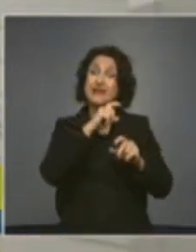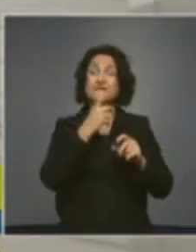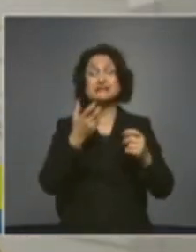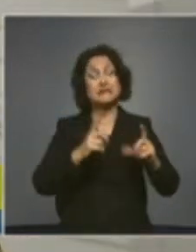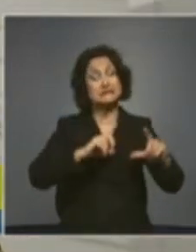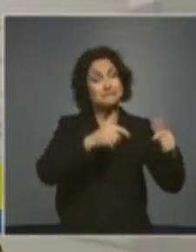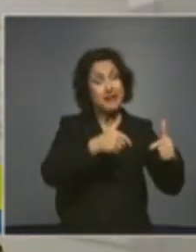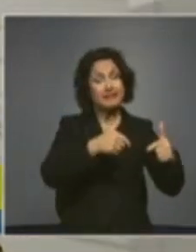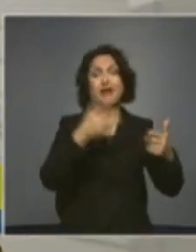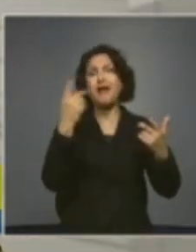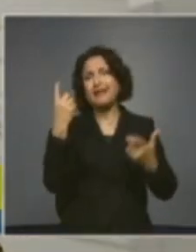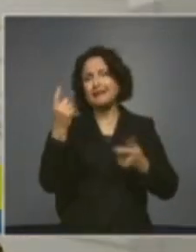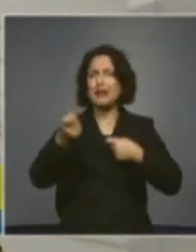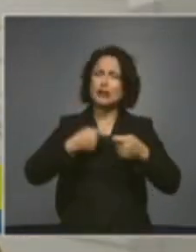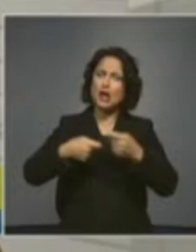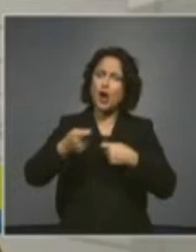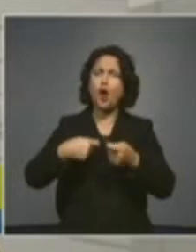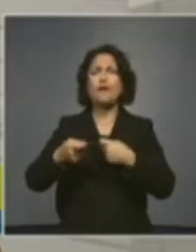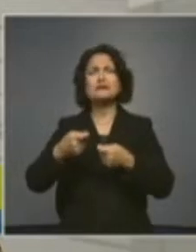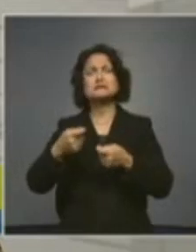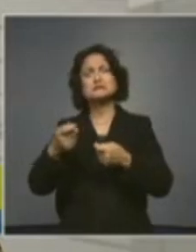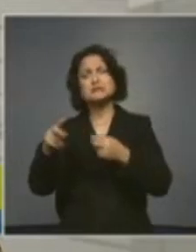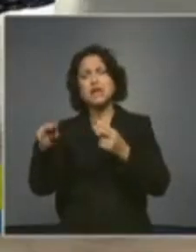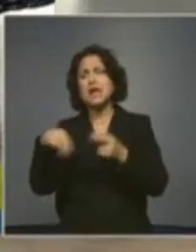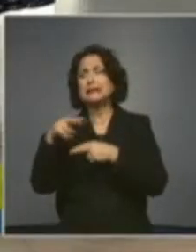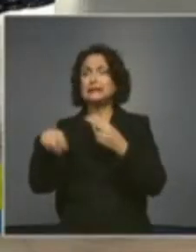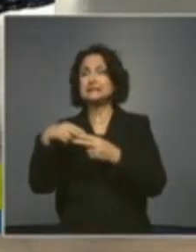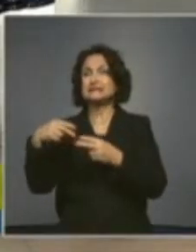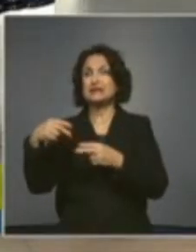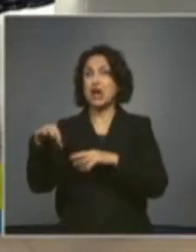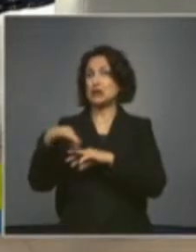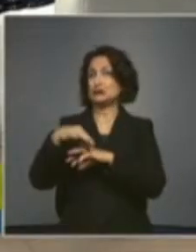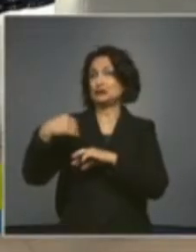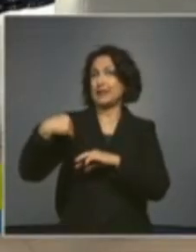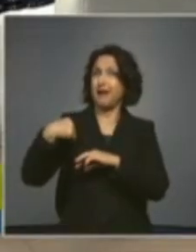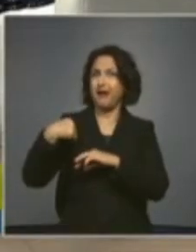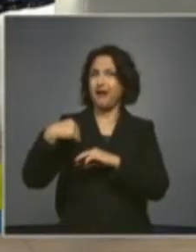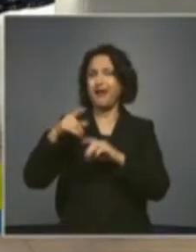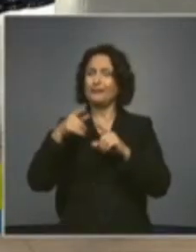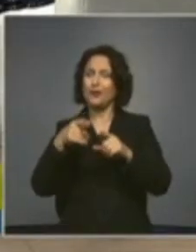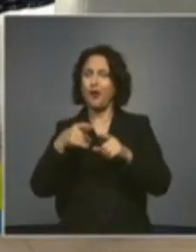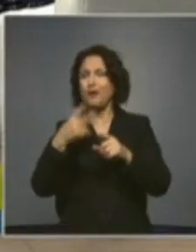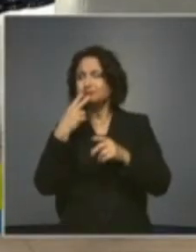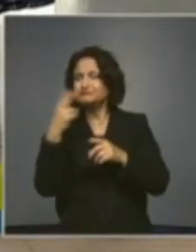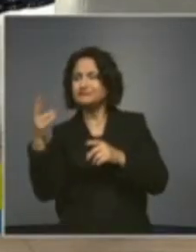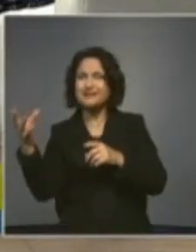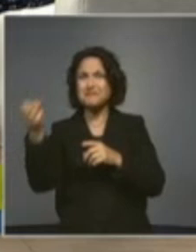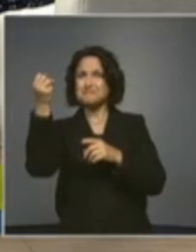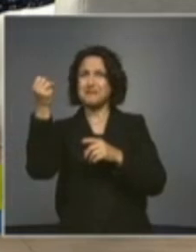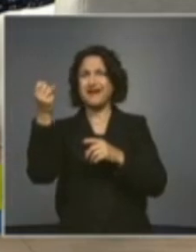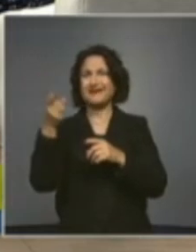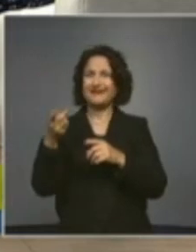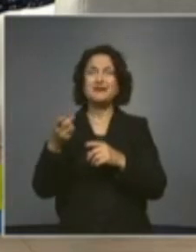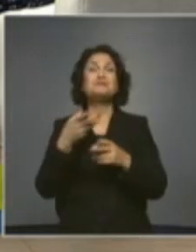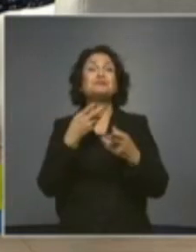жена и търси жена, която има най-много бокуци. Тук обаче идеята е друга. Имаме едно сметище, в което има различни видове отпадъци, като отпадъци